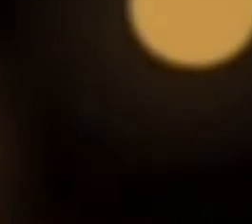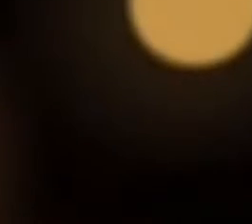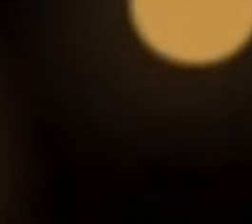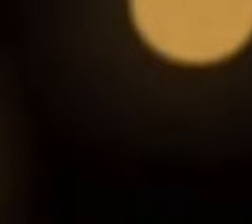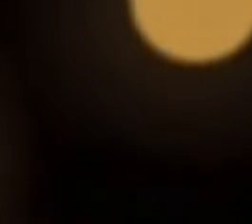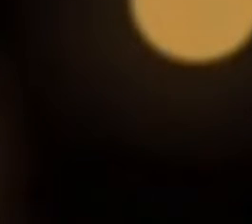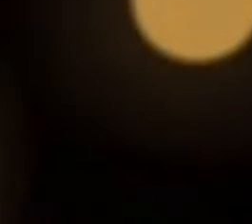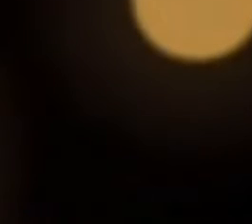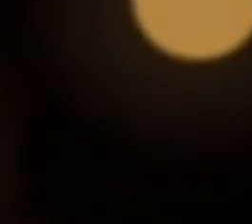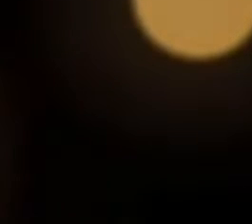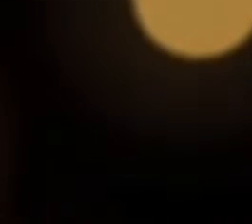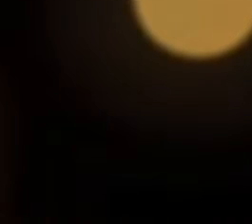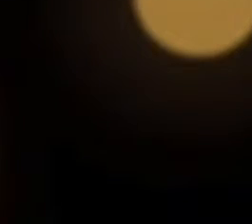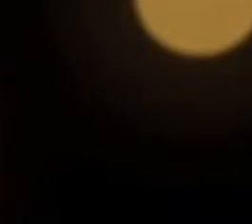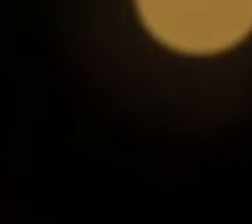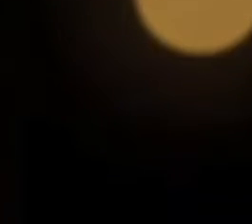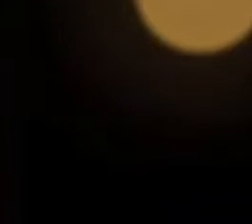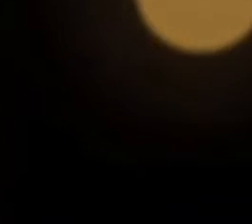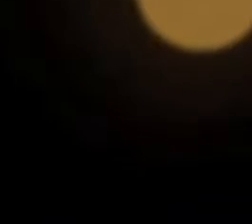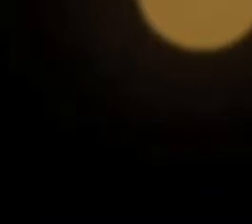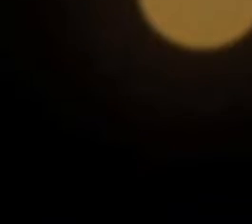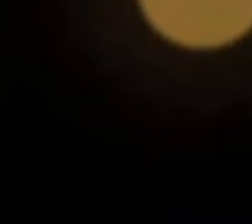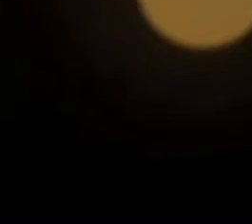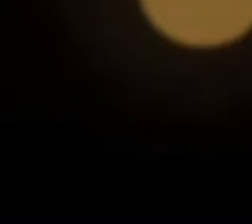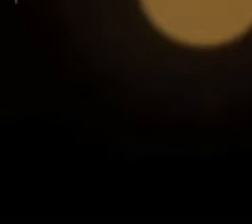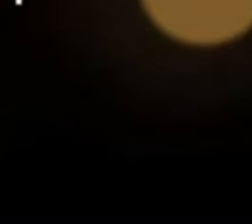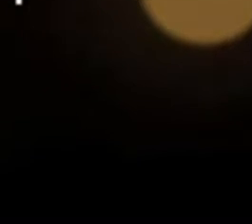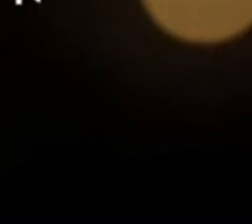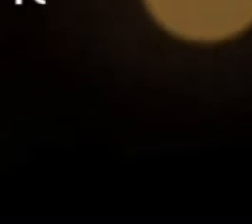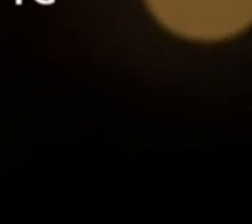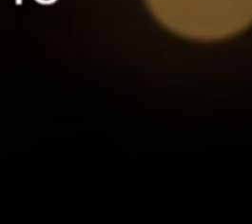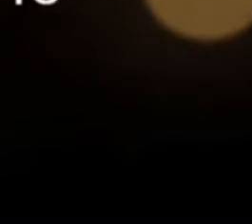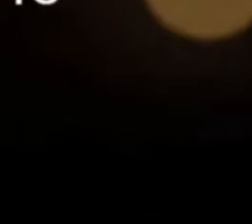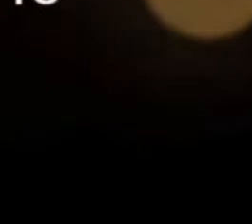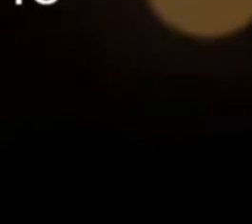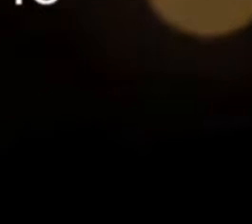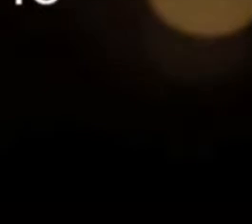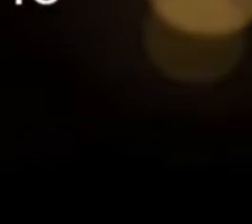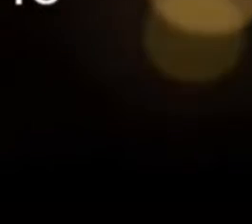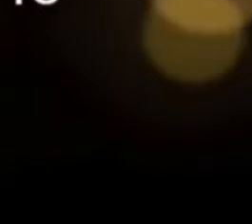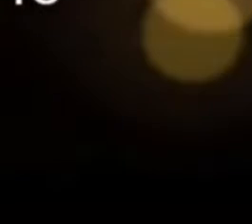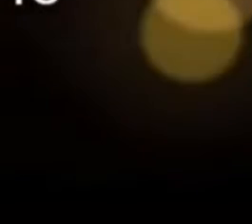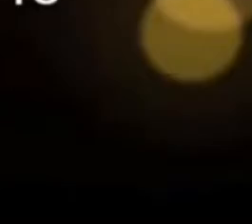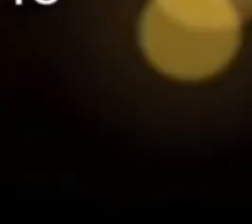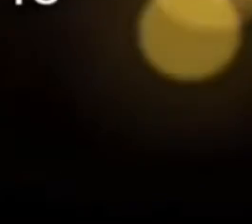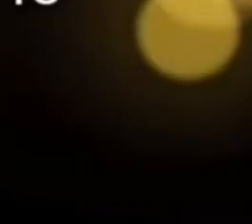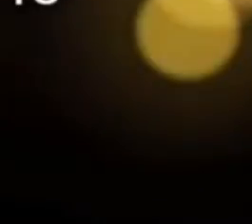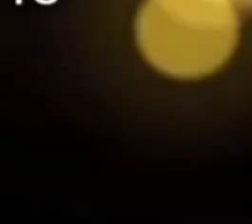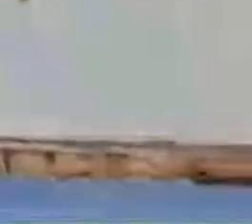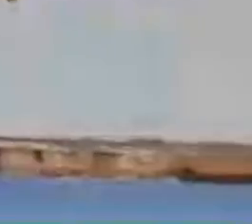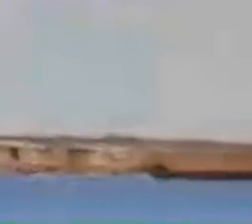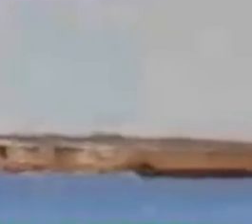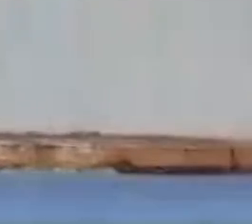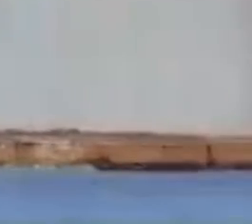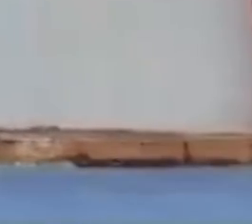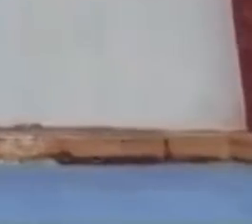จ้าอยู่หัวในหลวงรัชกาลที่10ด้านการศึกษาเป็นแนวทางในการพัฒนาการศึกษาโรงเรียน